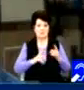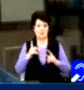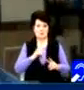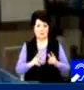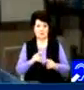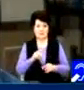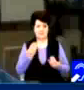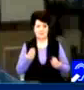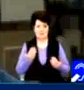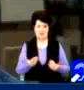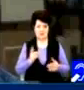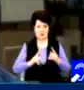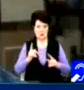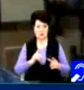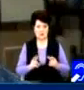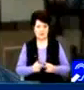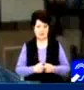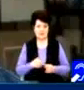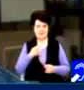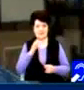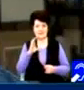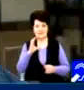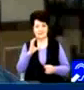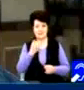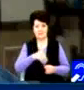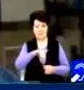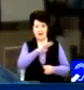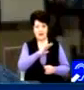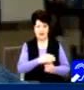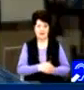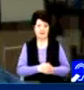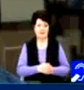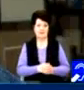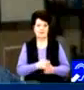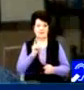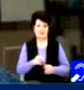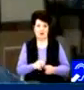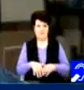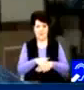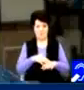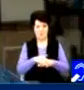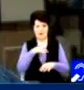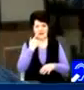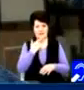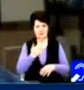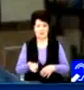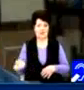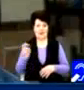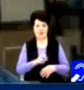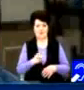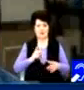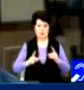momentan avem studenți Erasmus din Spania cea mai populară până momentan care au venit